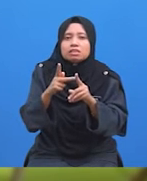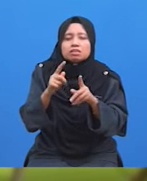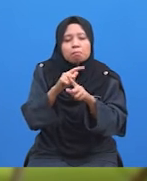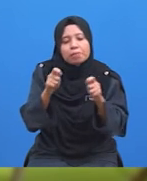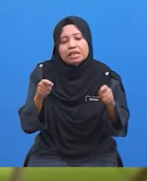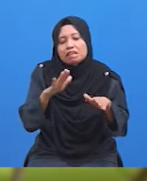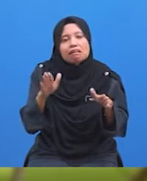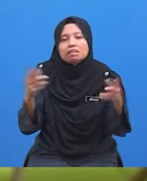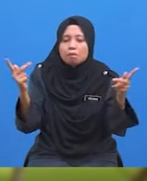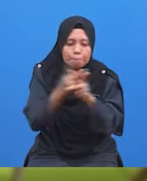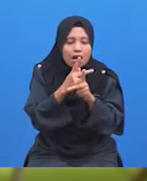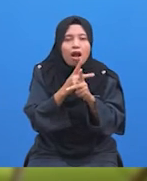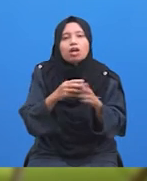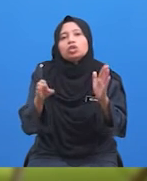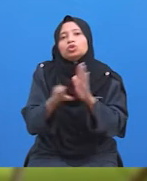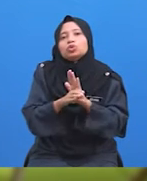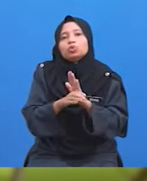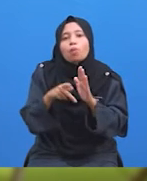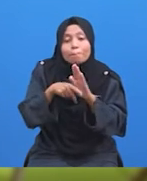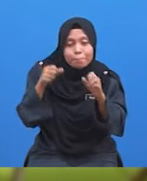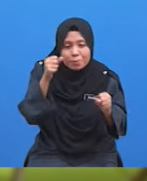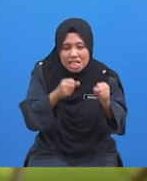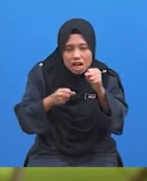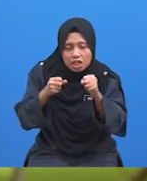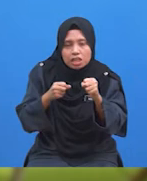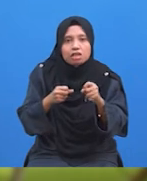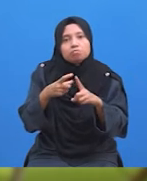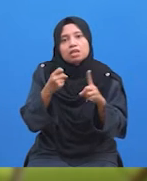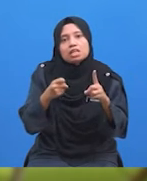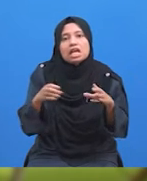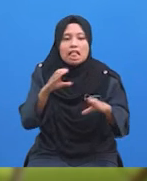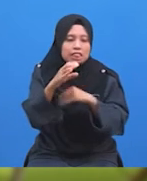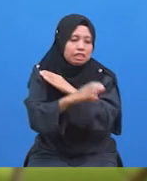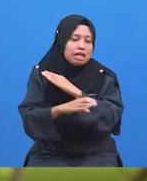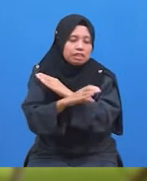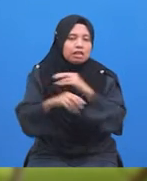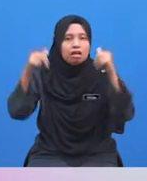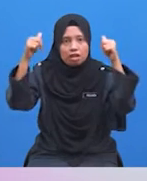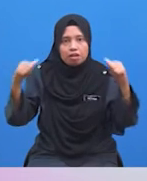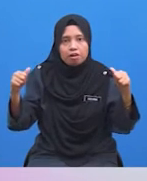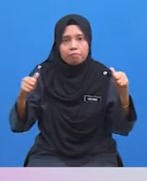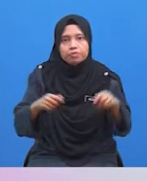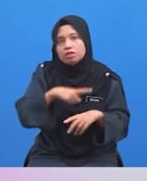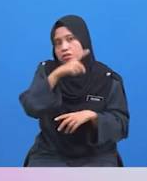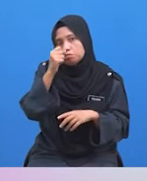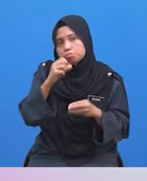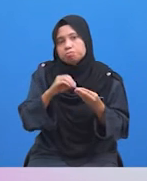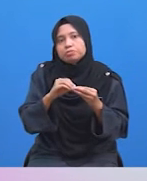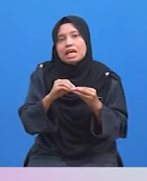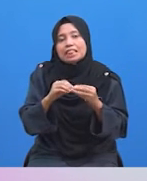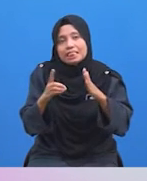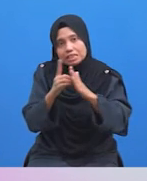peperangan contoh pelarian di negara-negara Arab keempat facto dasar